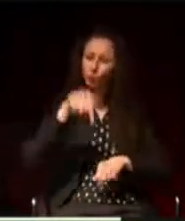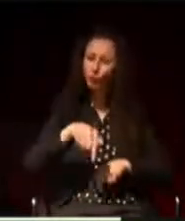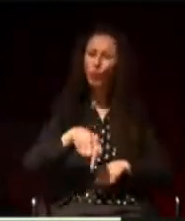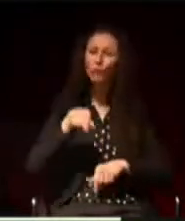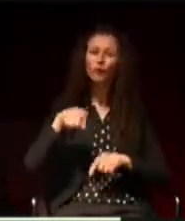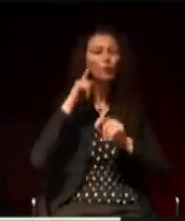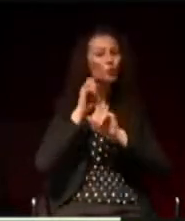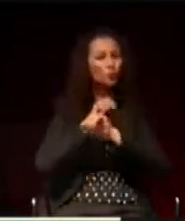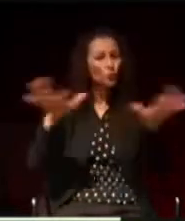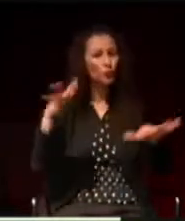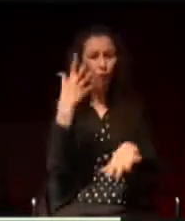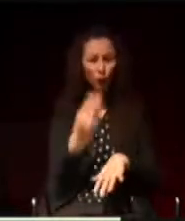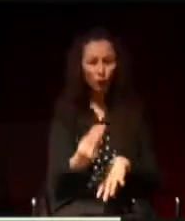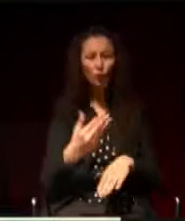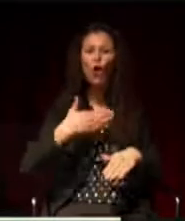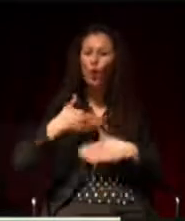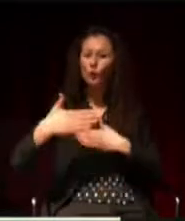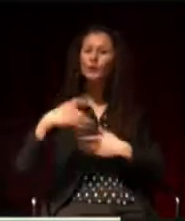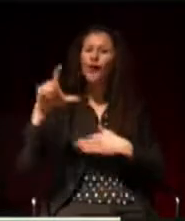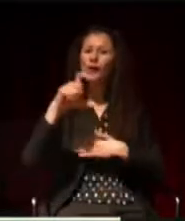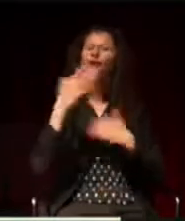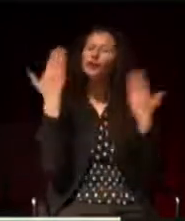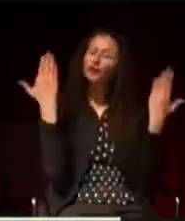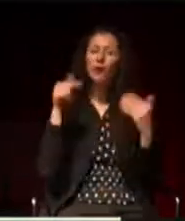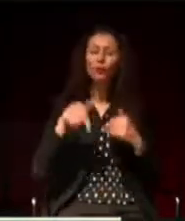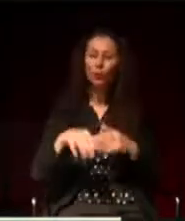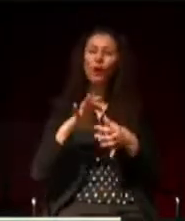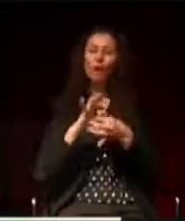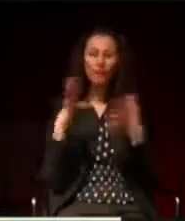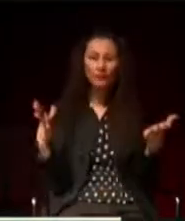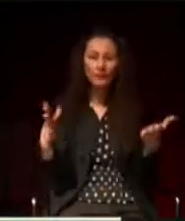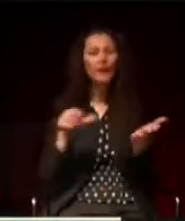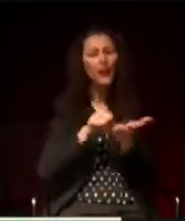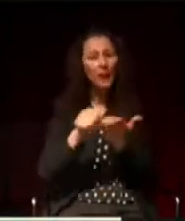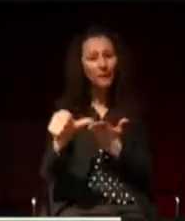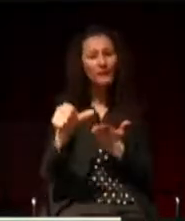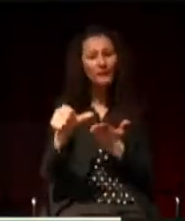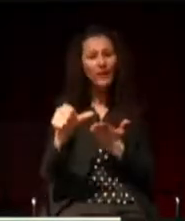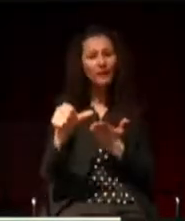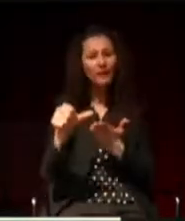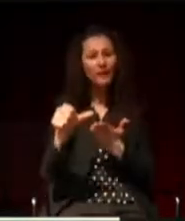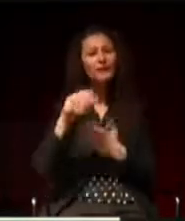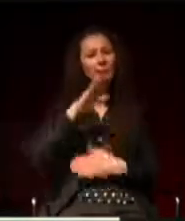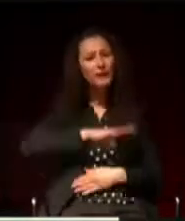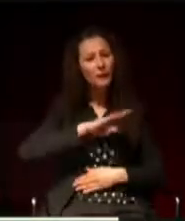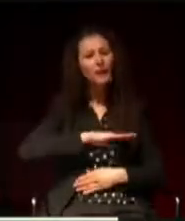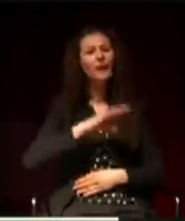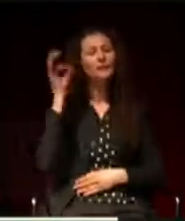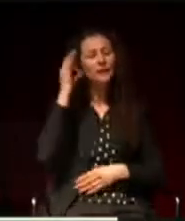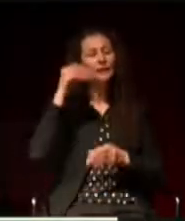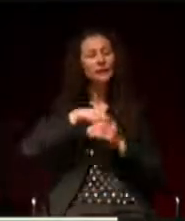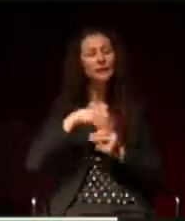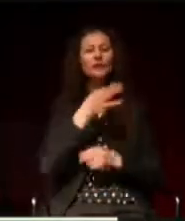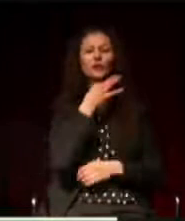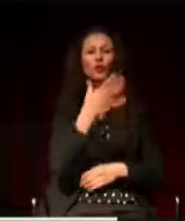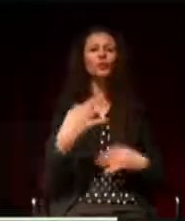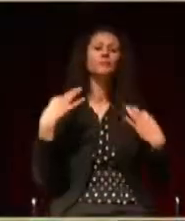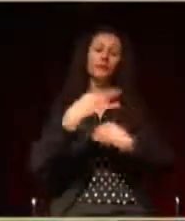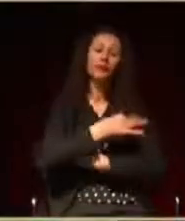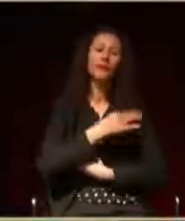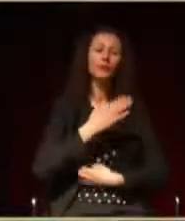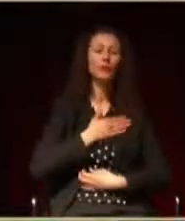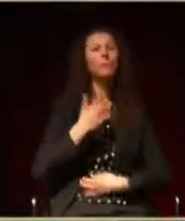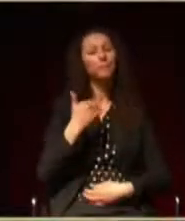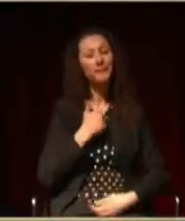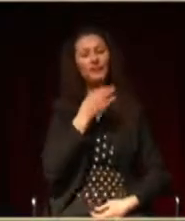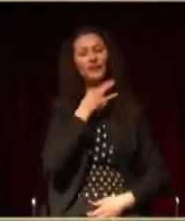burada duymuş olsunlar. Önümüzdeki inşallah bunu da hallederiz. Hepinize sabırlarınıza dolayı teşekkür ederim. Saygılar sunarım.